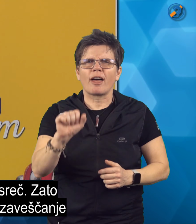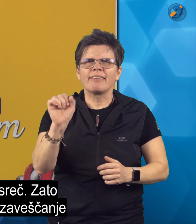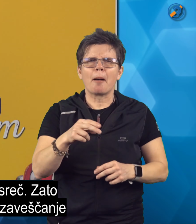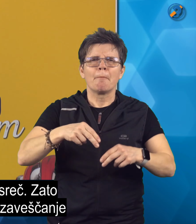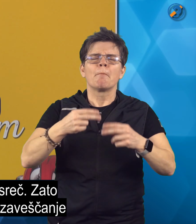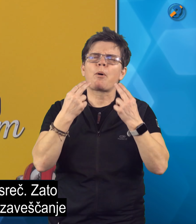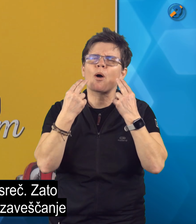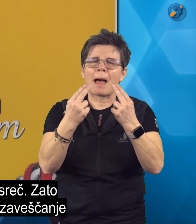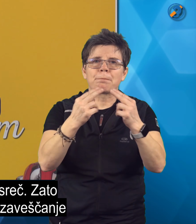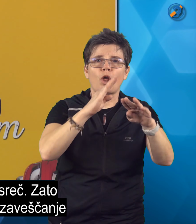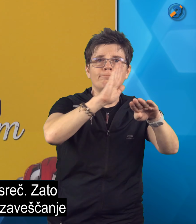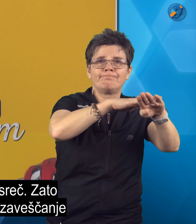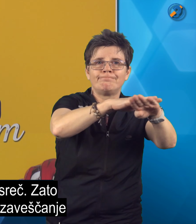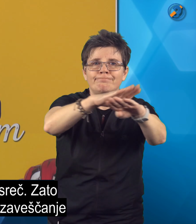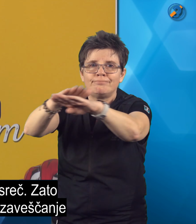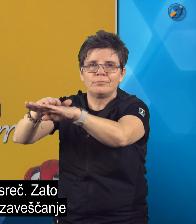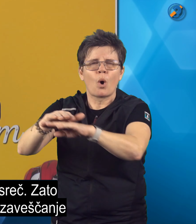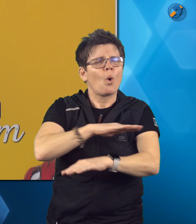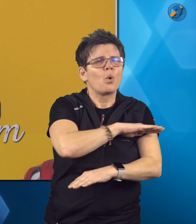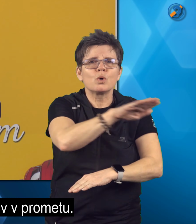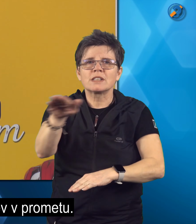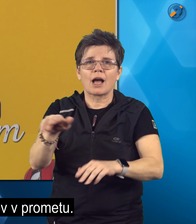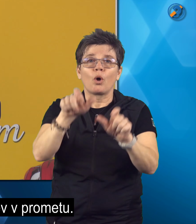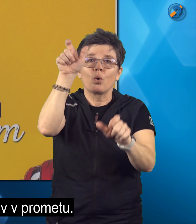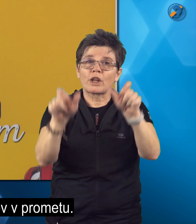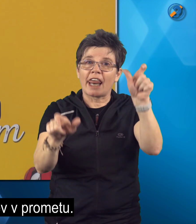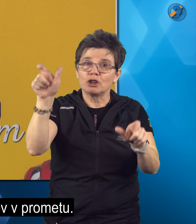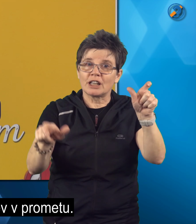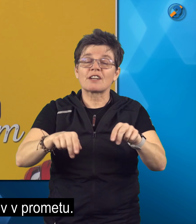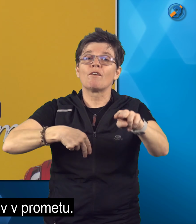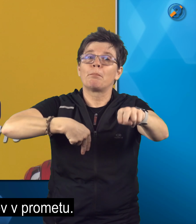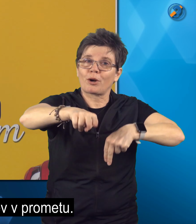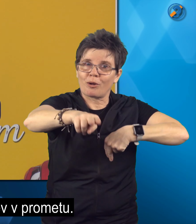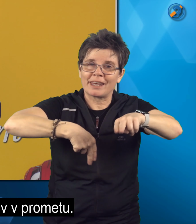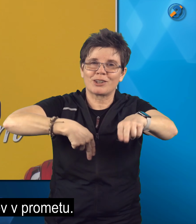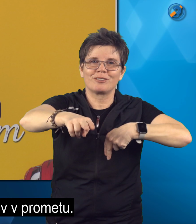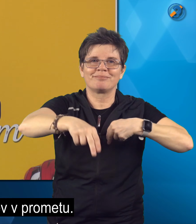Zato je pomembno ozaveščanje vseh udeležencev v prometu.